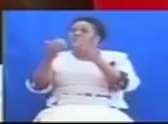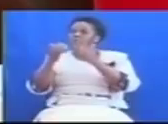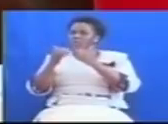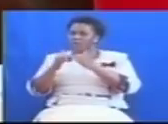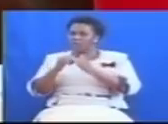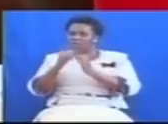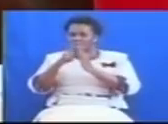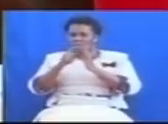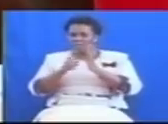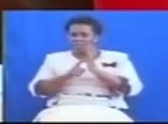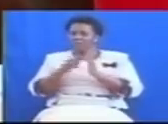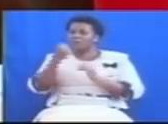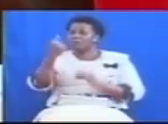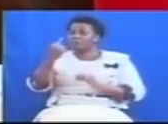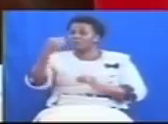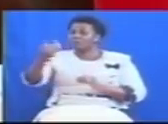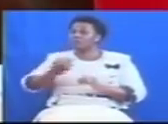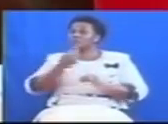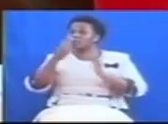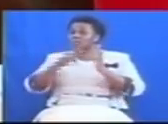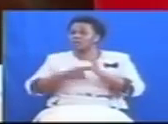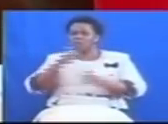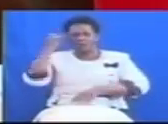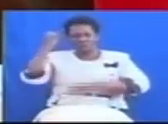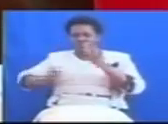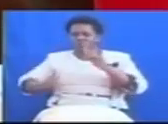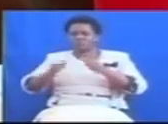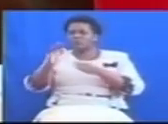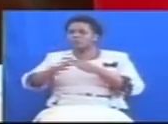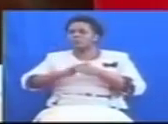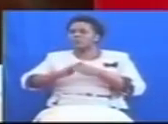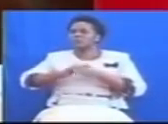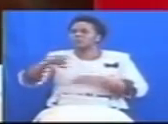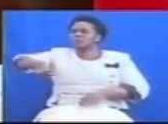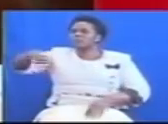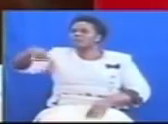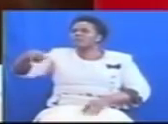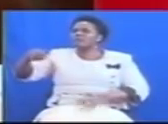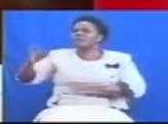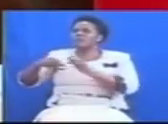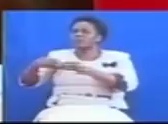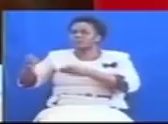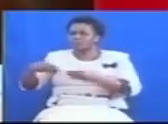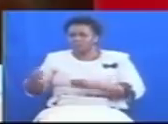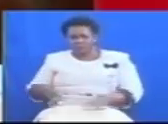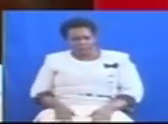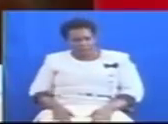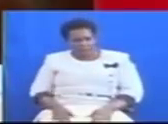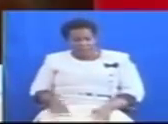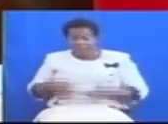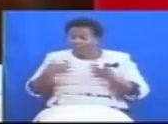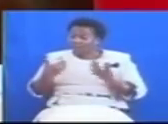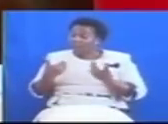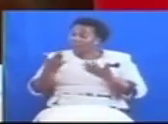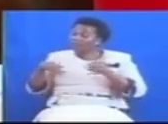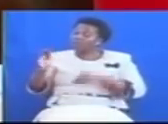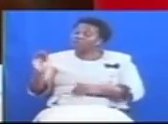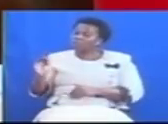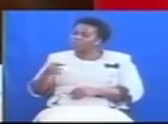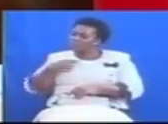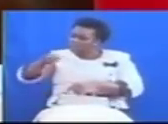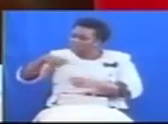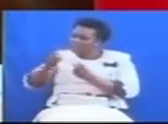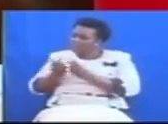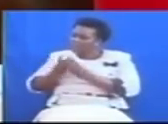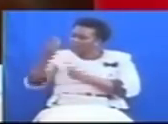wa matumizi ya plastiki hapa nchini. Kwa ni jambo ambalo serikali inalichukulia kwa uzito na